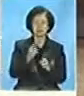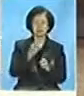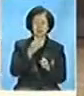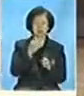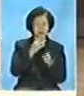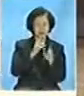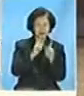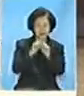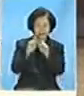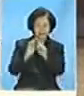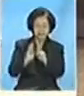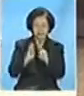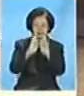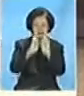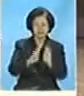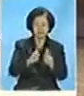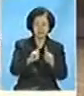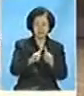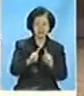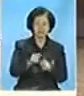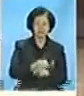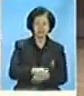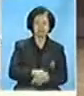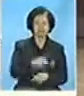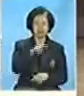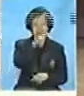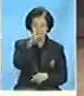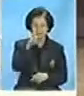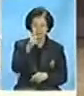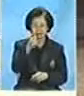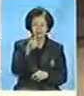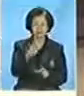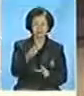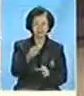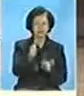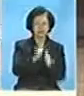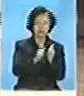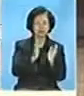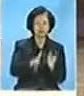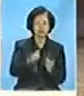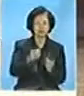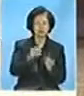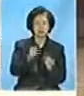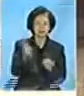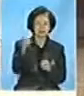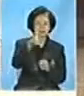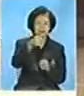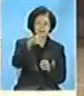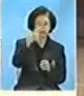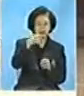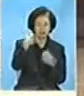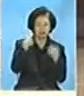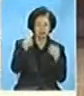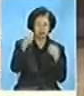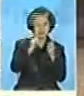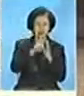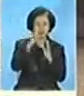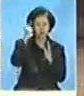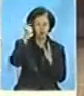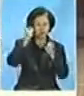สีสันที่น่าดูมากเลยทุกท่านที่ขึ้นมาพูดเนี่ยท่านมีความรู้ความสามารถอย่างนี้แล้วก็ผม